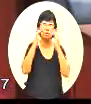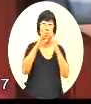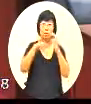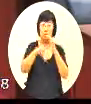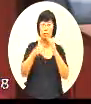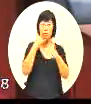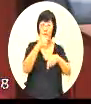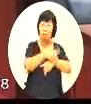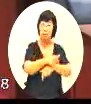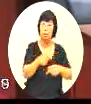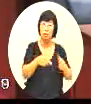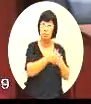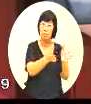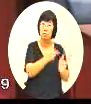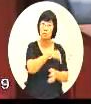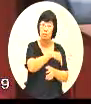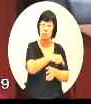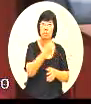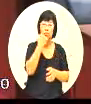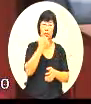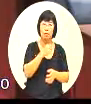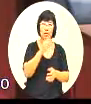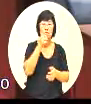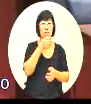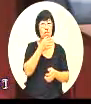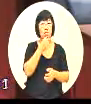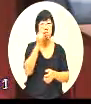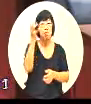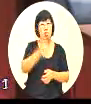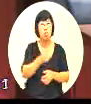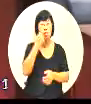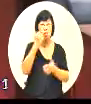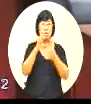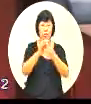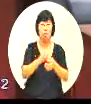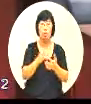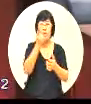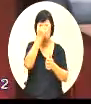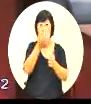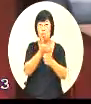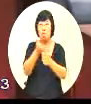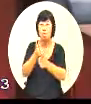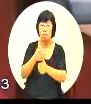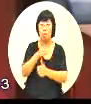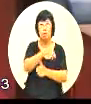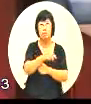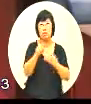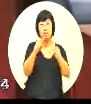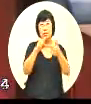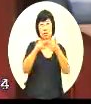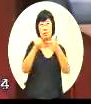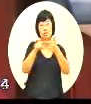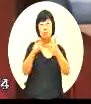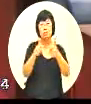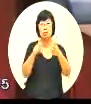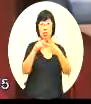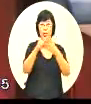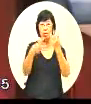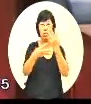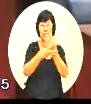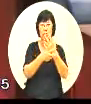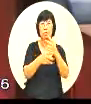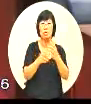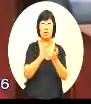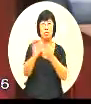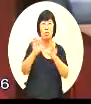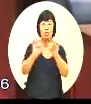使用？包括我一直在提的这个屠宰场，本来就乙种工业用地，啊，快给我搬走。无人搁伫起来咧